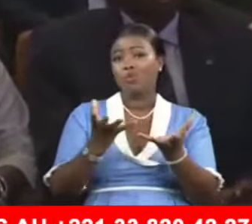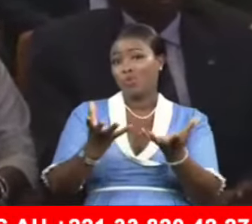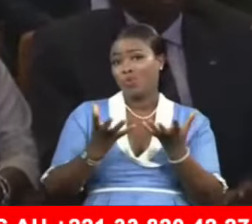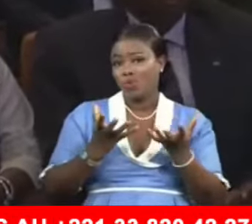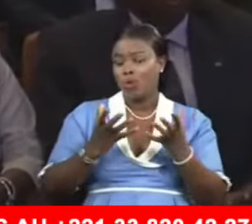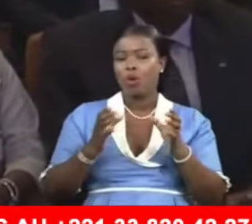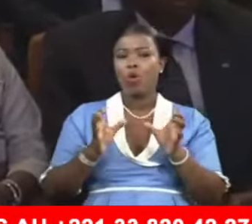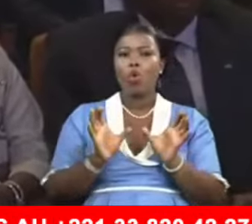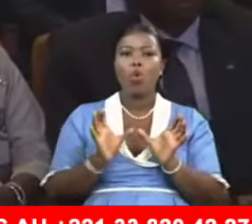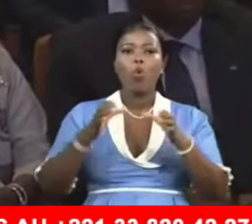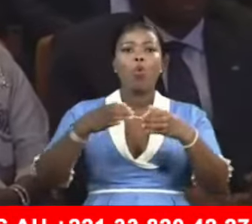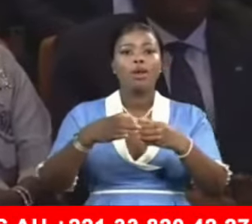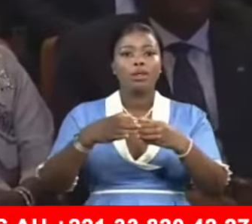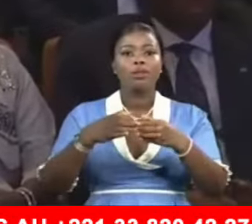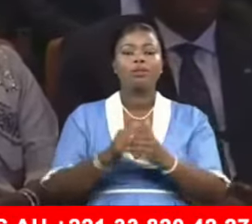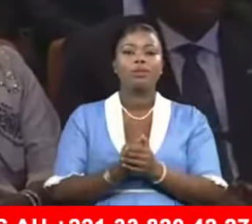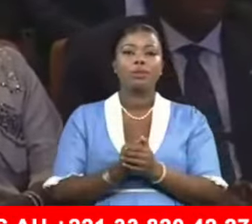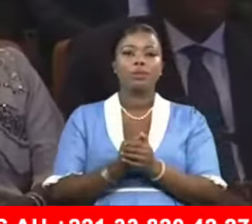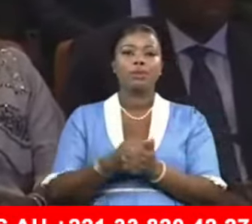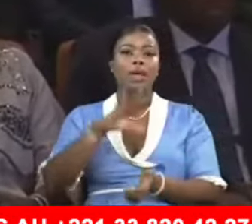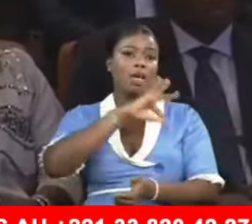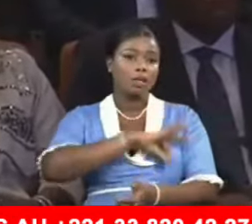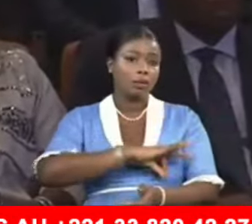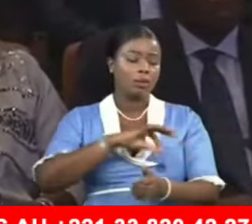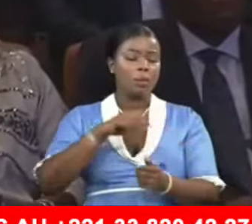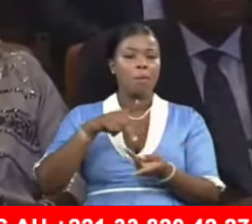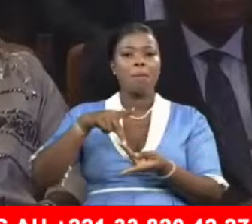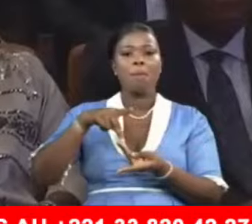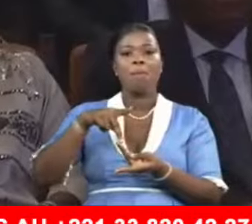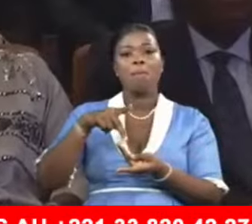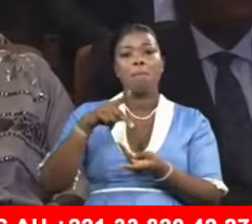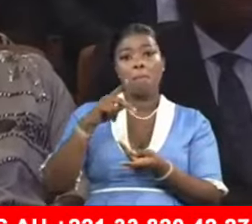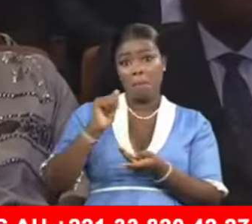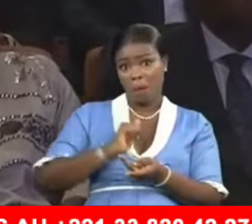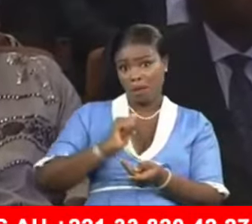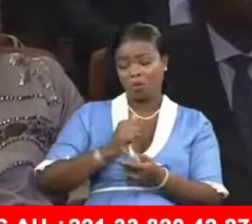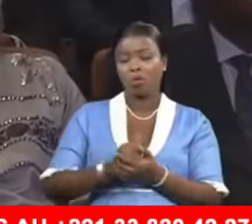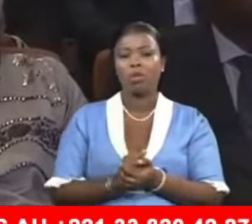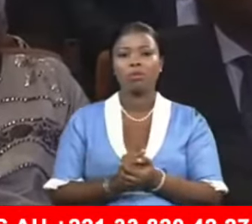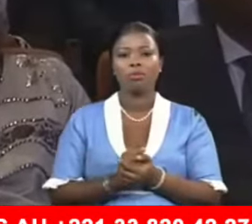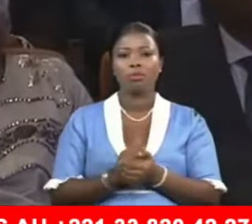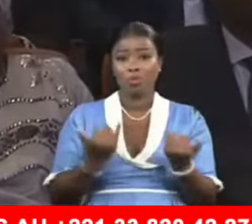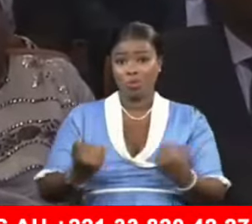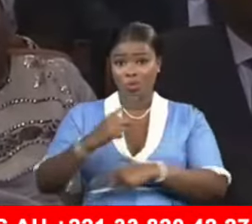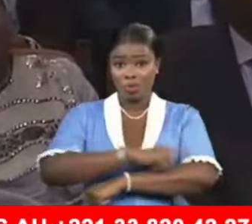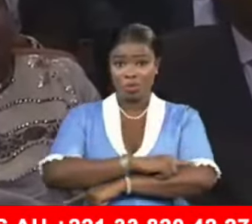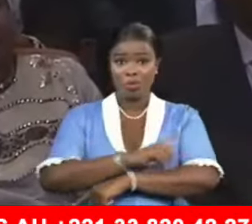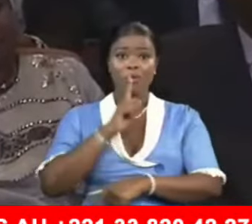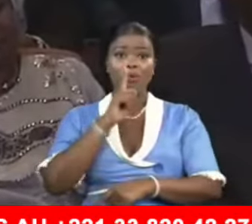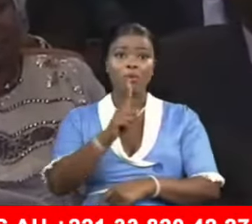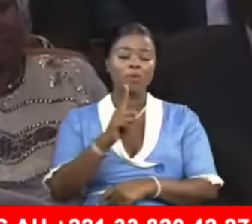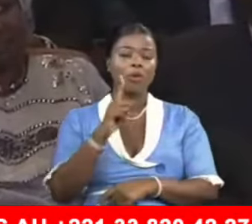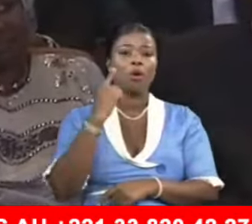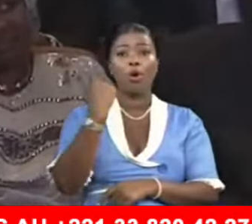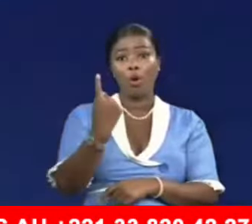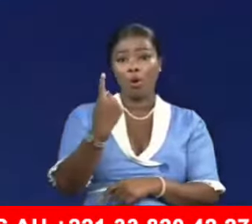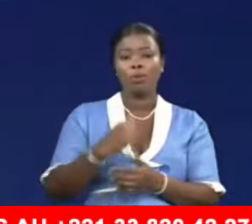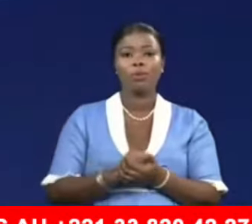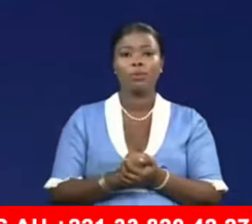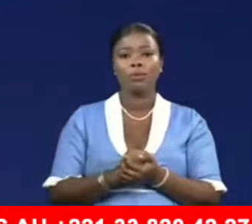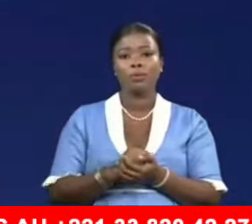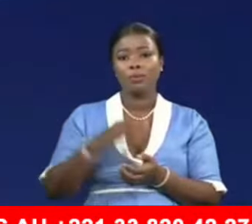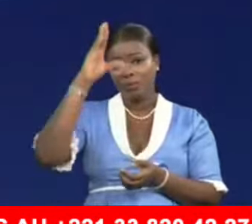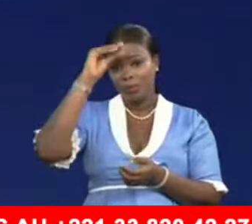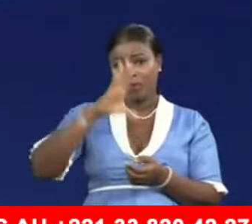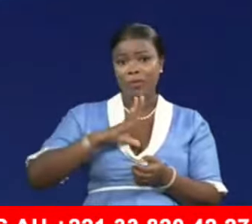prend le dessus sur les intérêts particuliers aujourd'hui en ét Excellence Monsieur le Président de